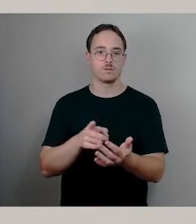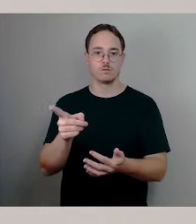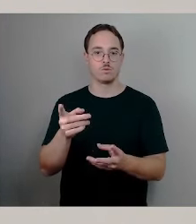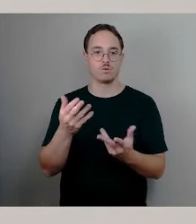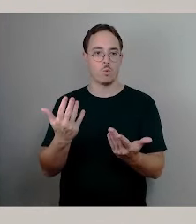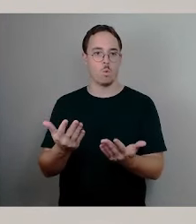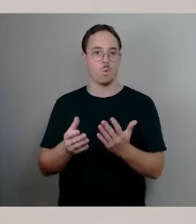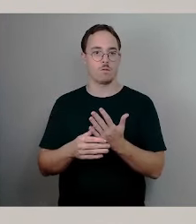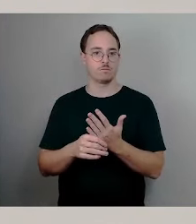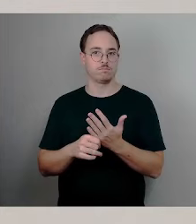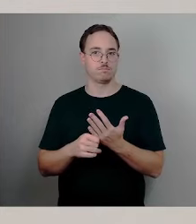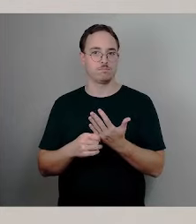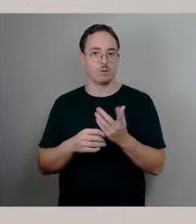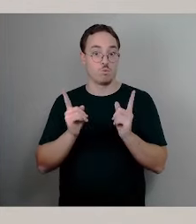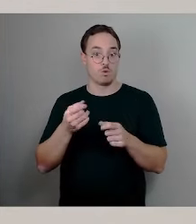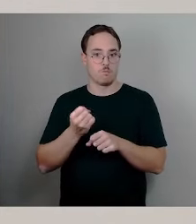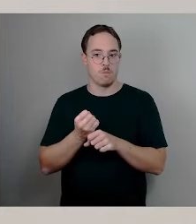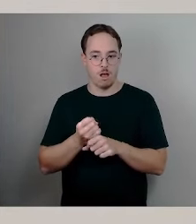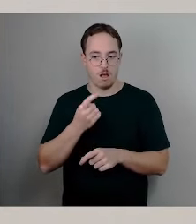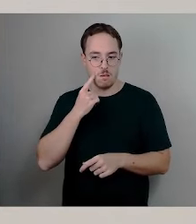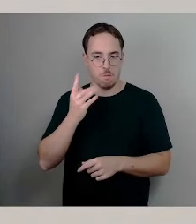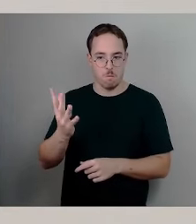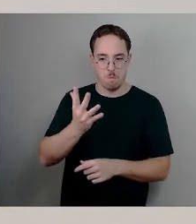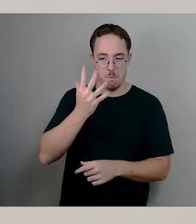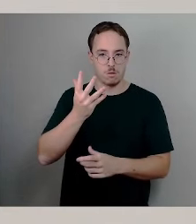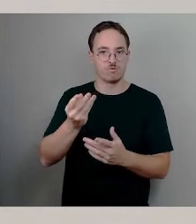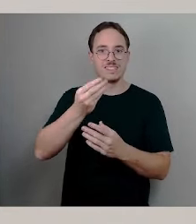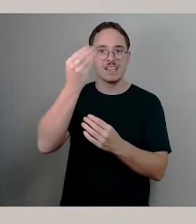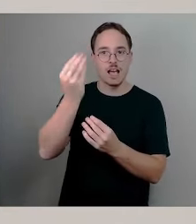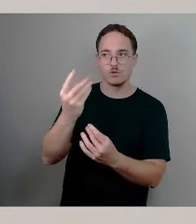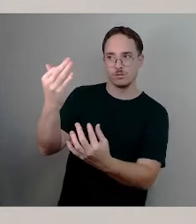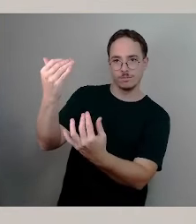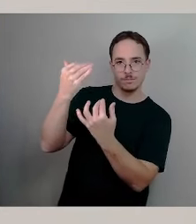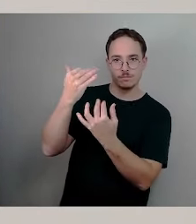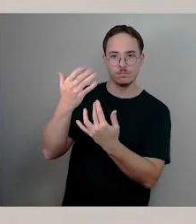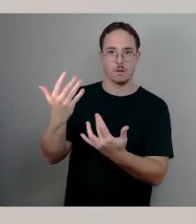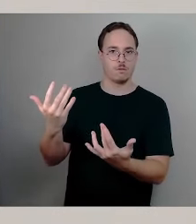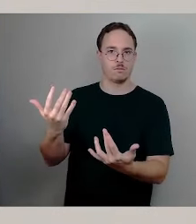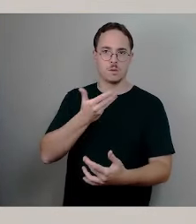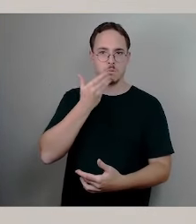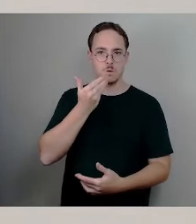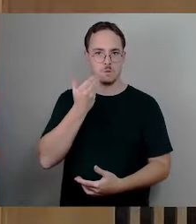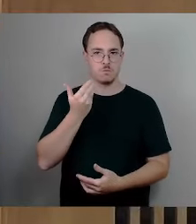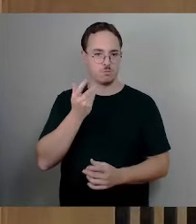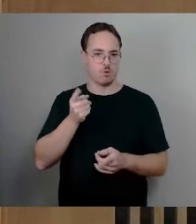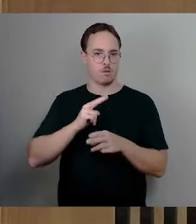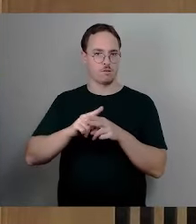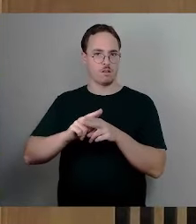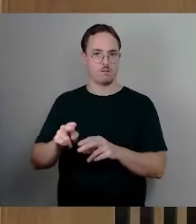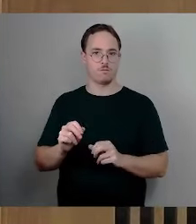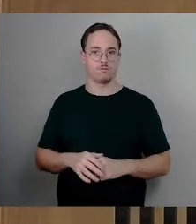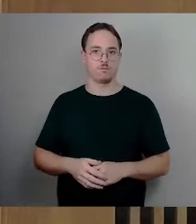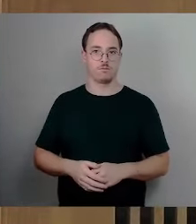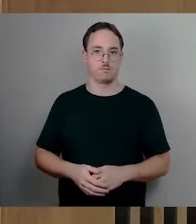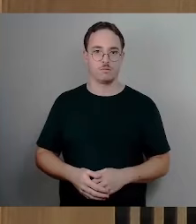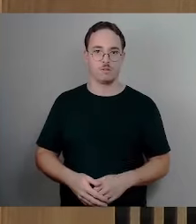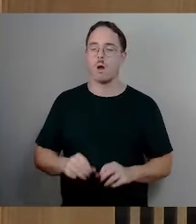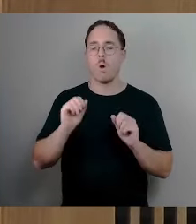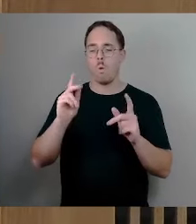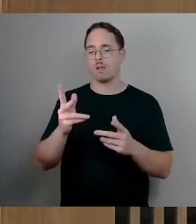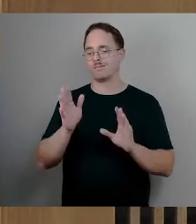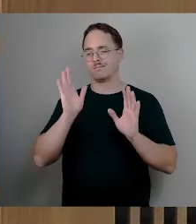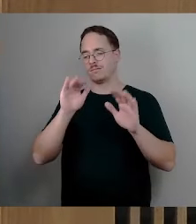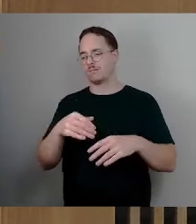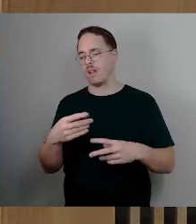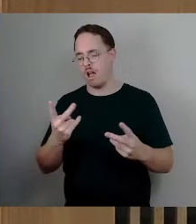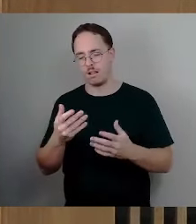bestand und die Brücke, wie gesagt, saniert werden sollte. Also Sie haben, okay, gut, lassen wir so stehen. Vielen Dank. Ich hätte